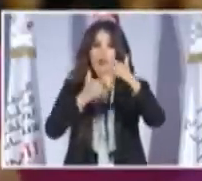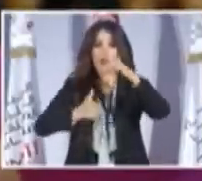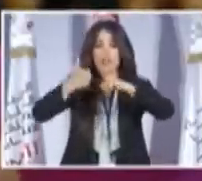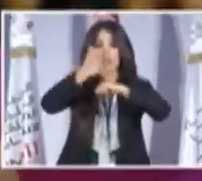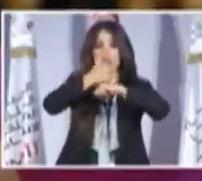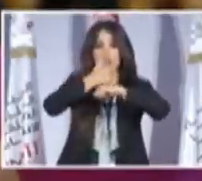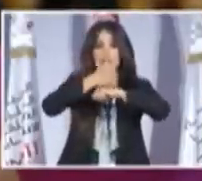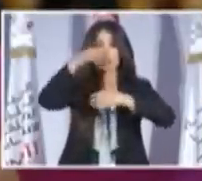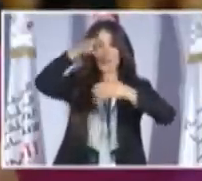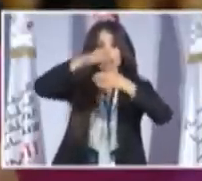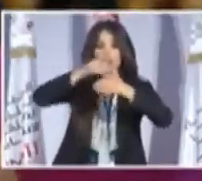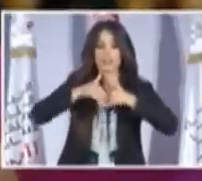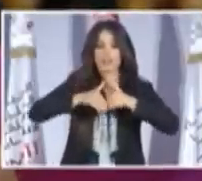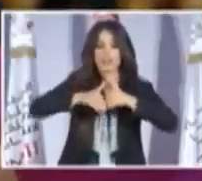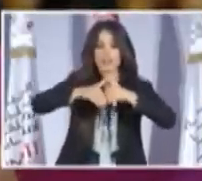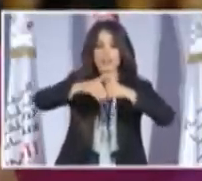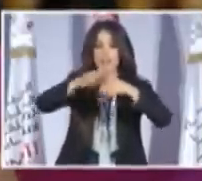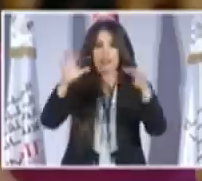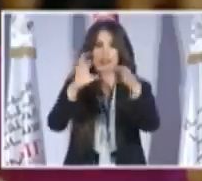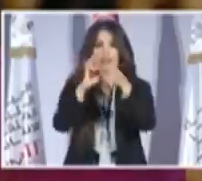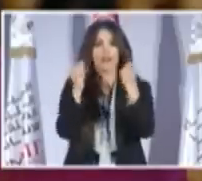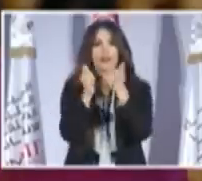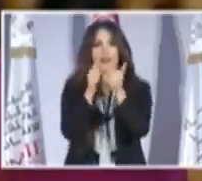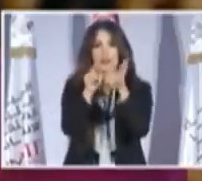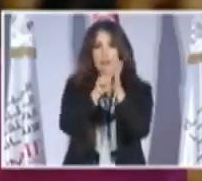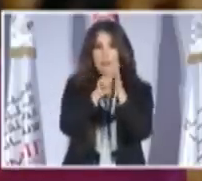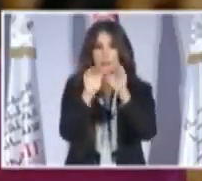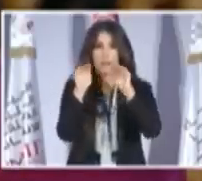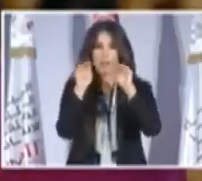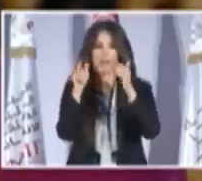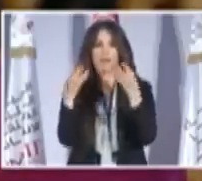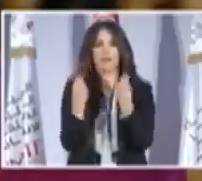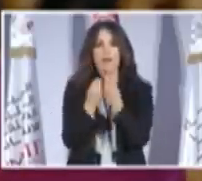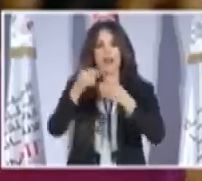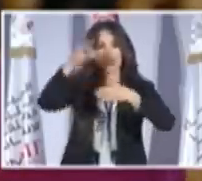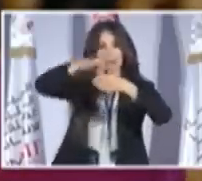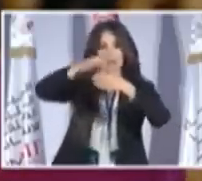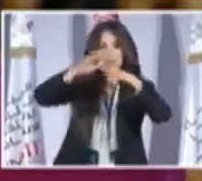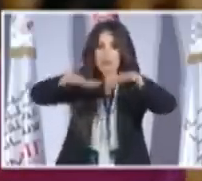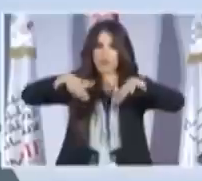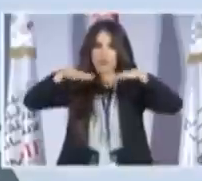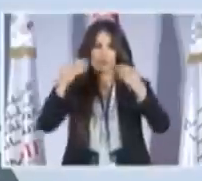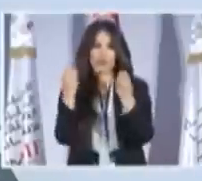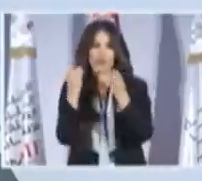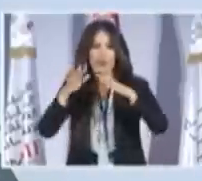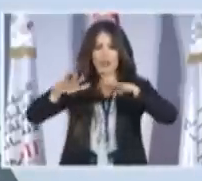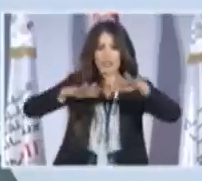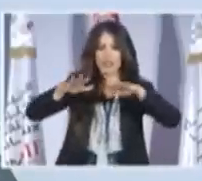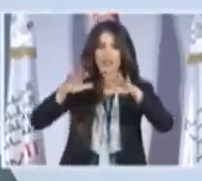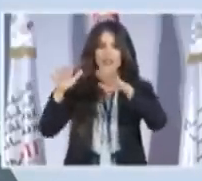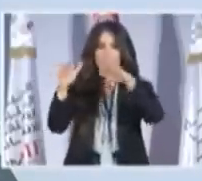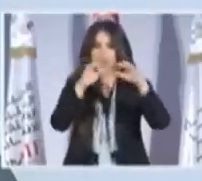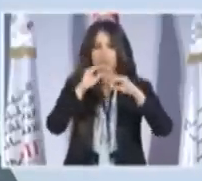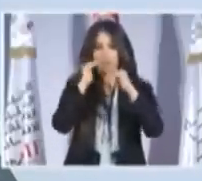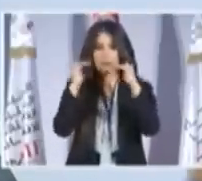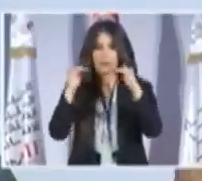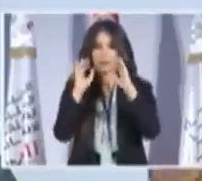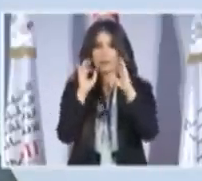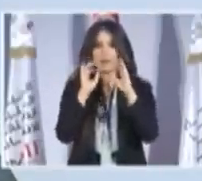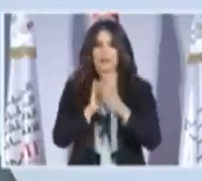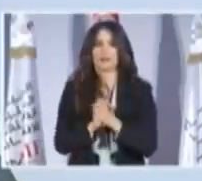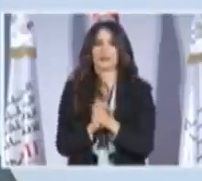مع ال الانتخابات التشريعيه وبحال التزامنا ماذا انتم فاعلون شكرا تصبحوا